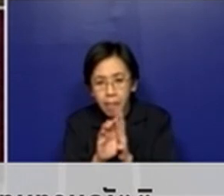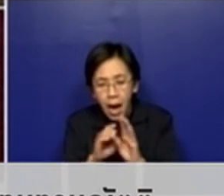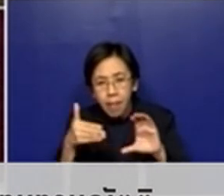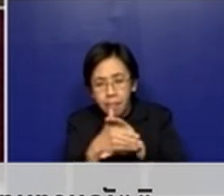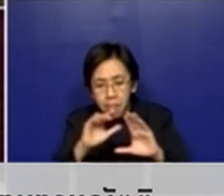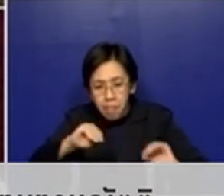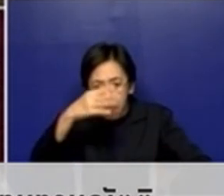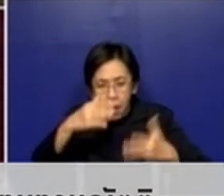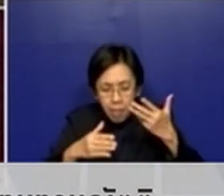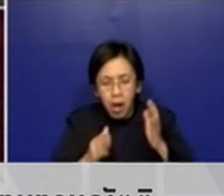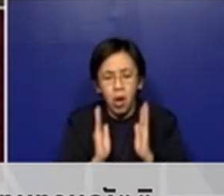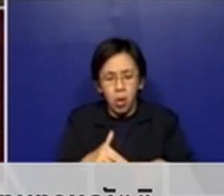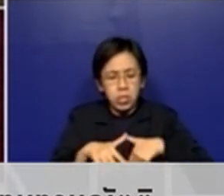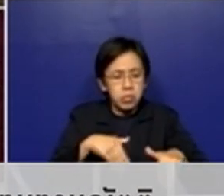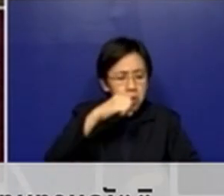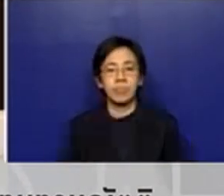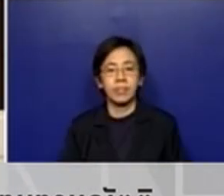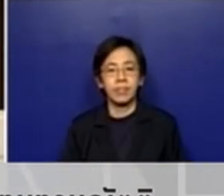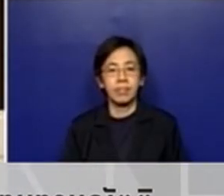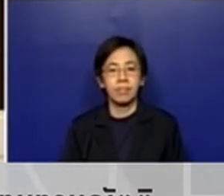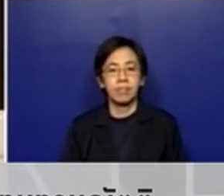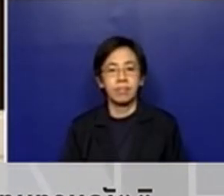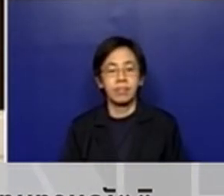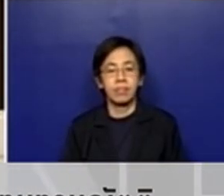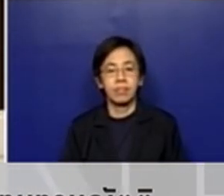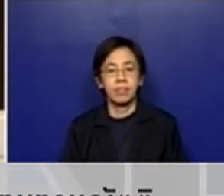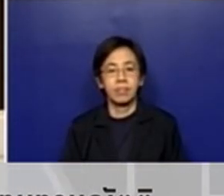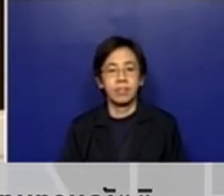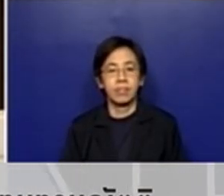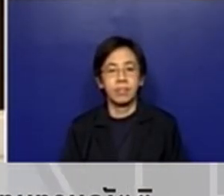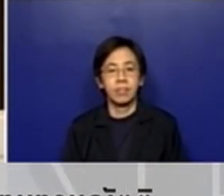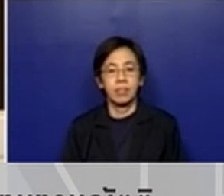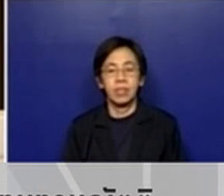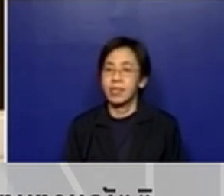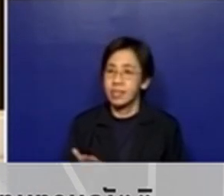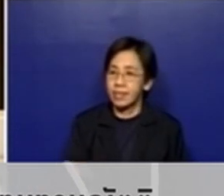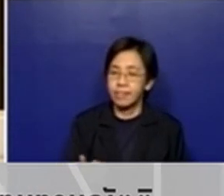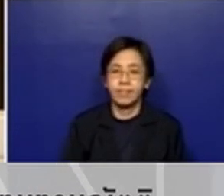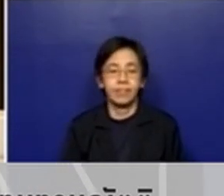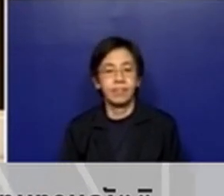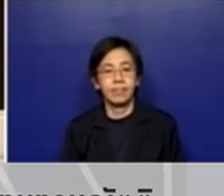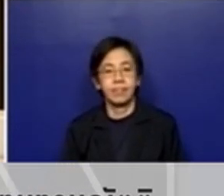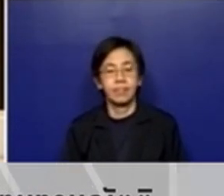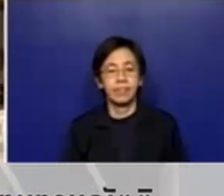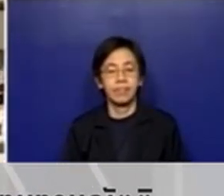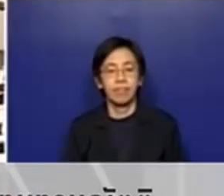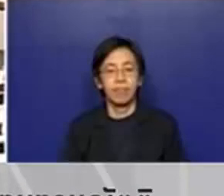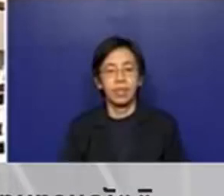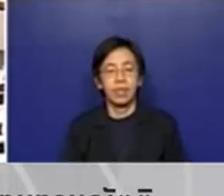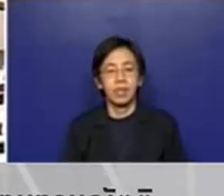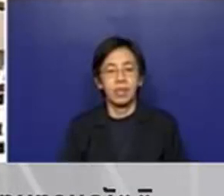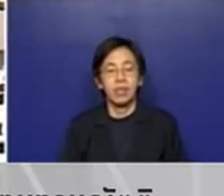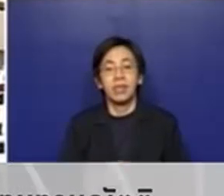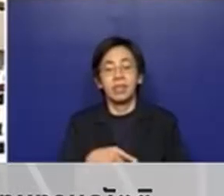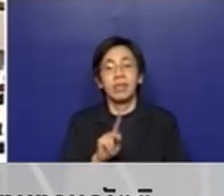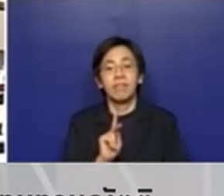เอาอย่าง น ี้ ไม่มีใครเชื่อถือ ถ้าเลือกตั้งคราวหน้าเนี่ยพรรคจะส่งเขาลงไหม ต้องคิดเลยอ่ะ จะส่งลงเขตไหมเพราะเขตคราวที่แล้วไม่ได้เ